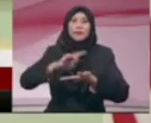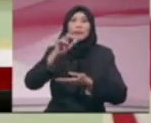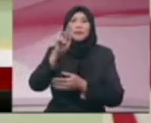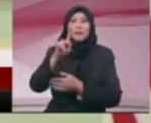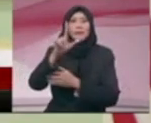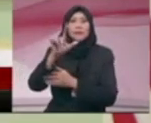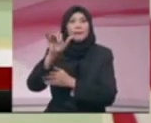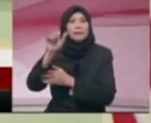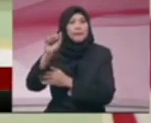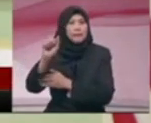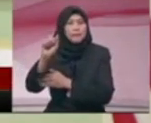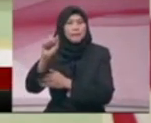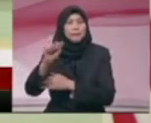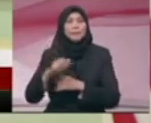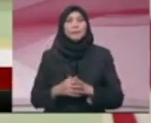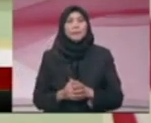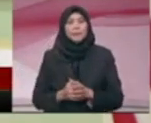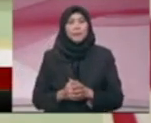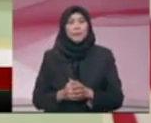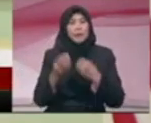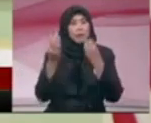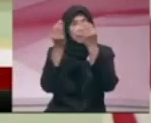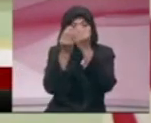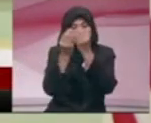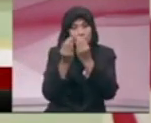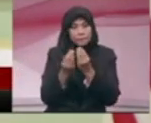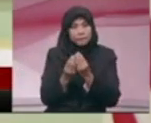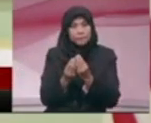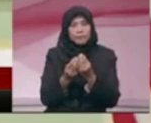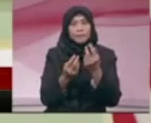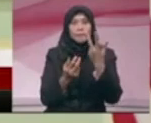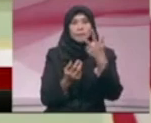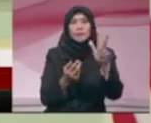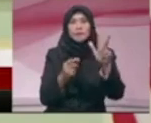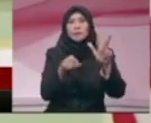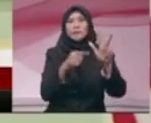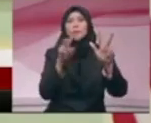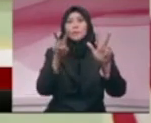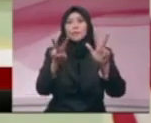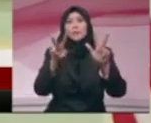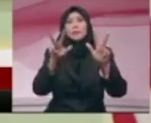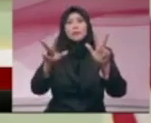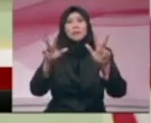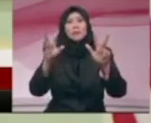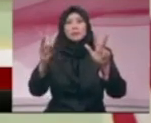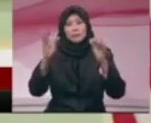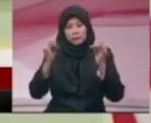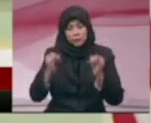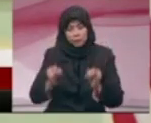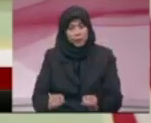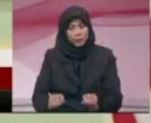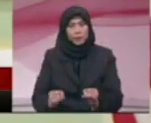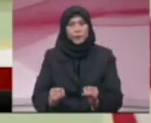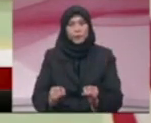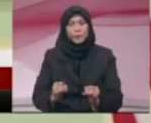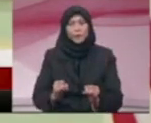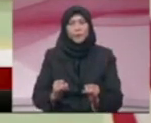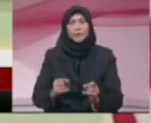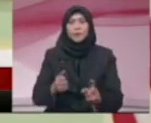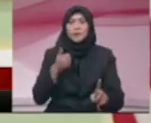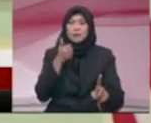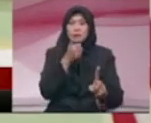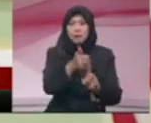KLIA. Daripada jumlah itu, sebanyak 13,236 individu telah